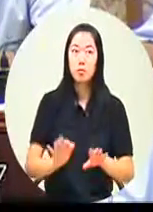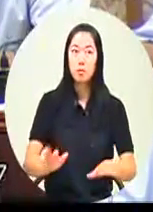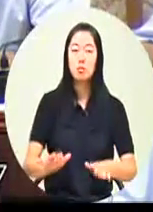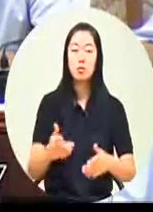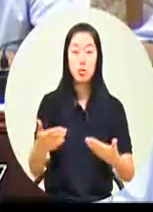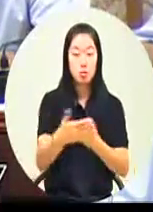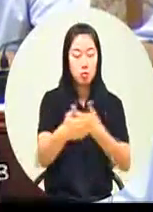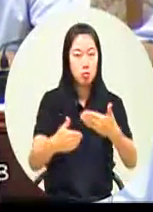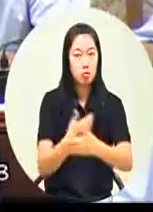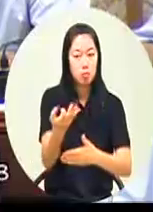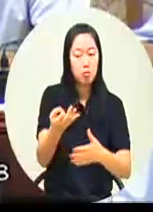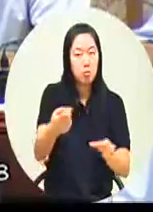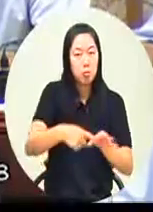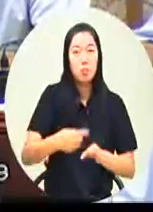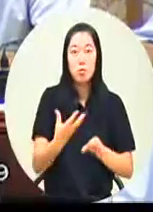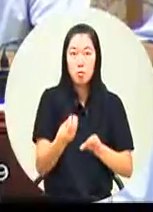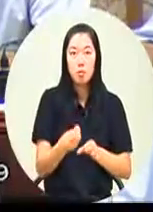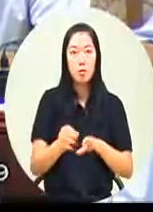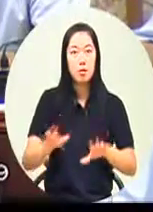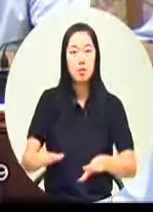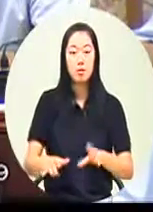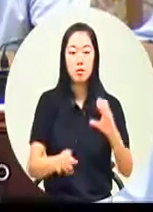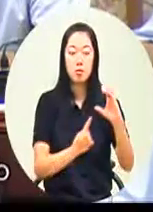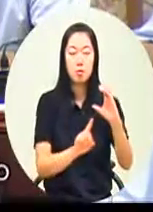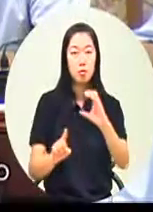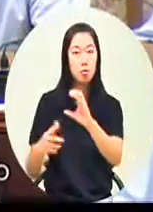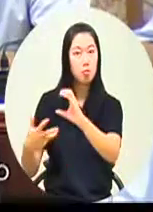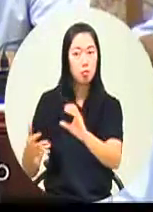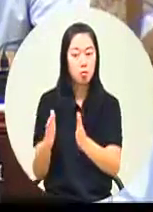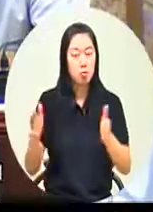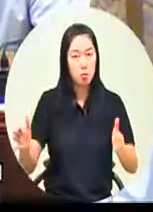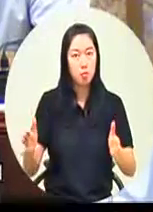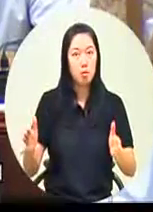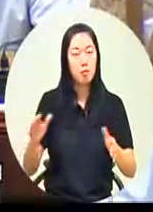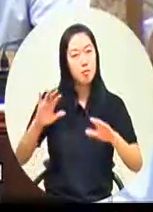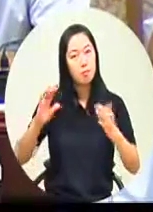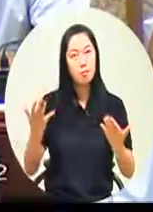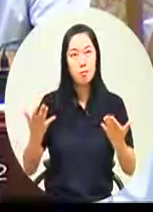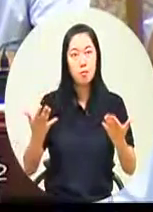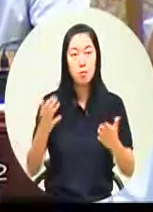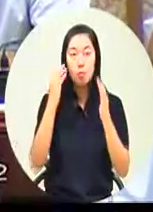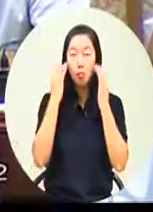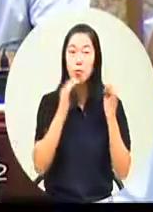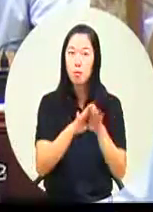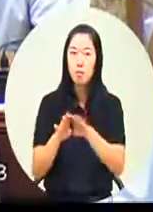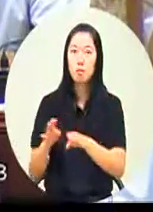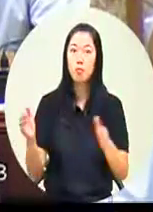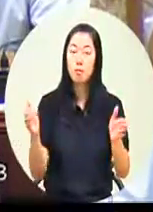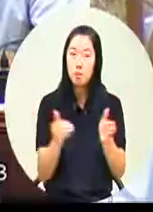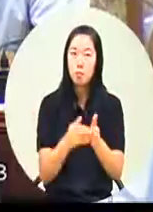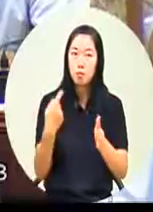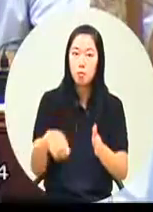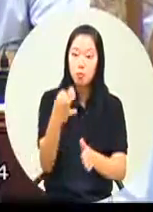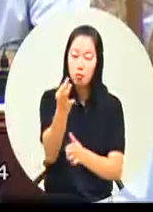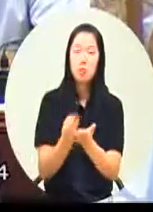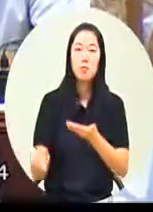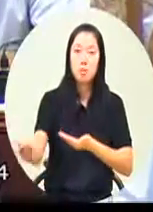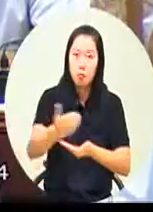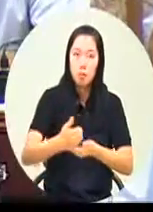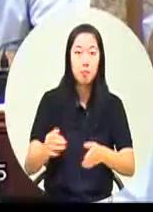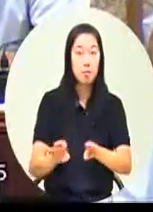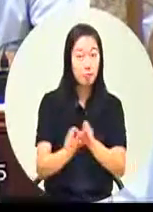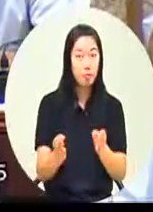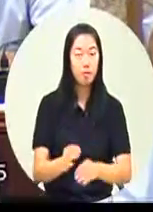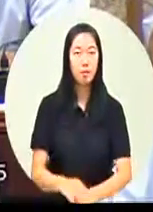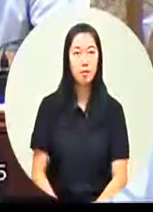回，那我们是因为我们现在只有到西八，西八的部分我们原先是预定暑假结束之后要收，那后来我们考虑到就是说，其实我们目